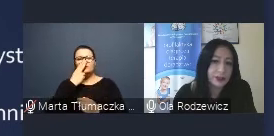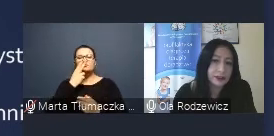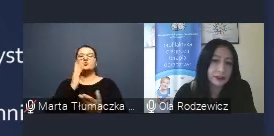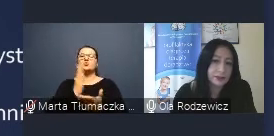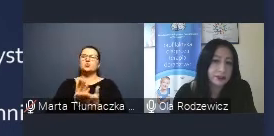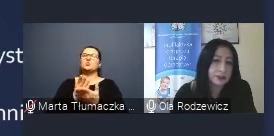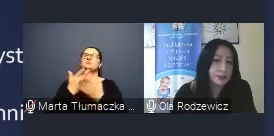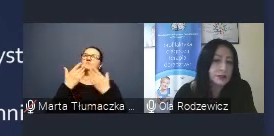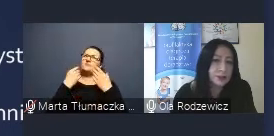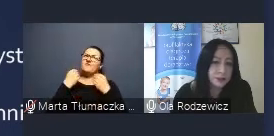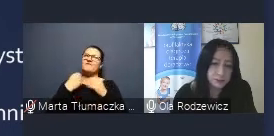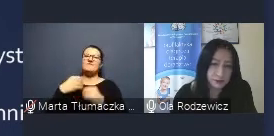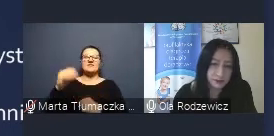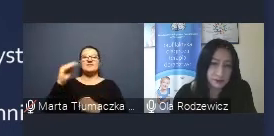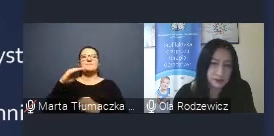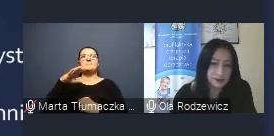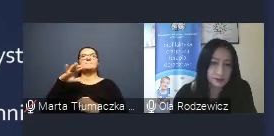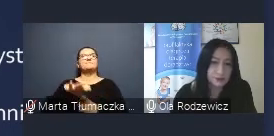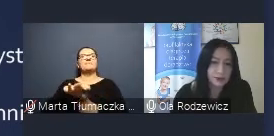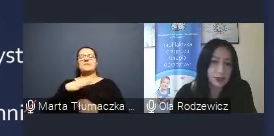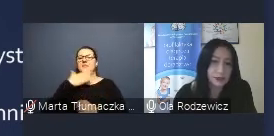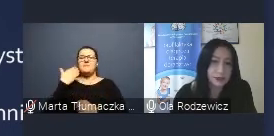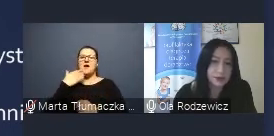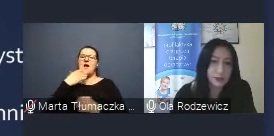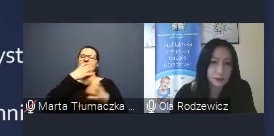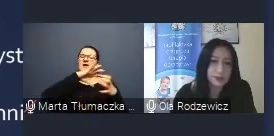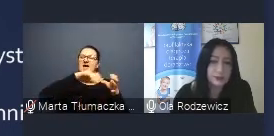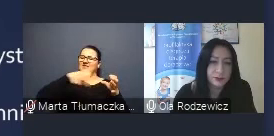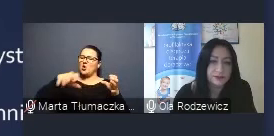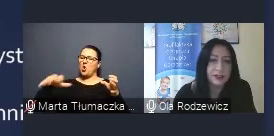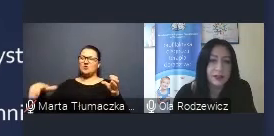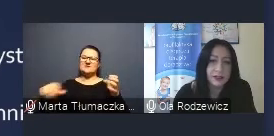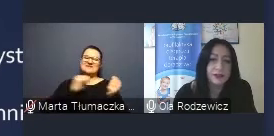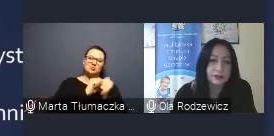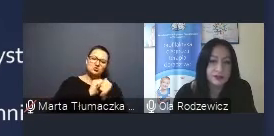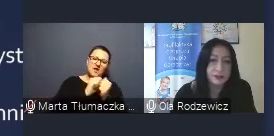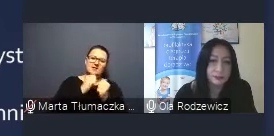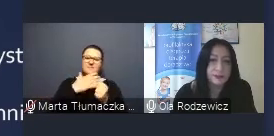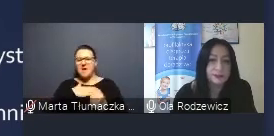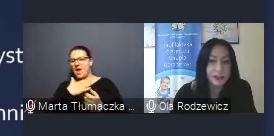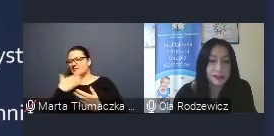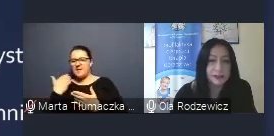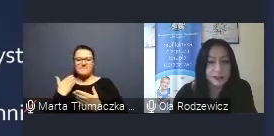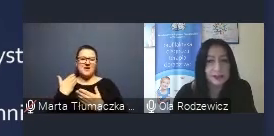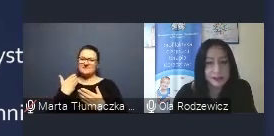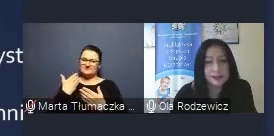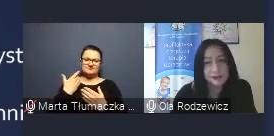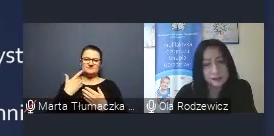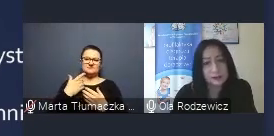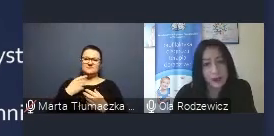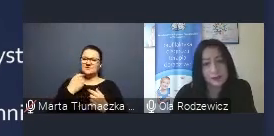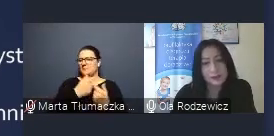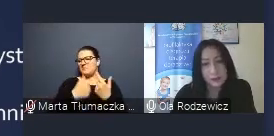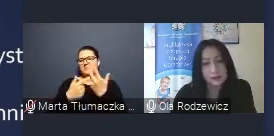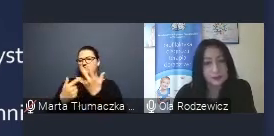że nie kategoryzujemy już tych zaburzeń, że albo są, albo nie są, prawda, one występują i takie,